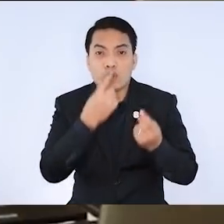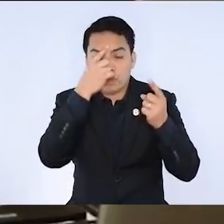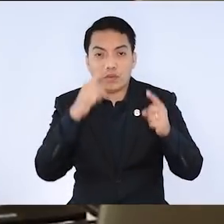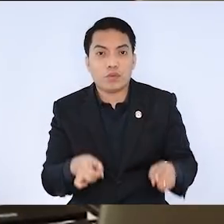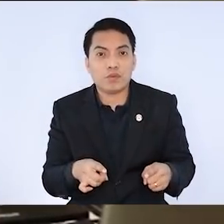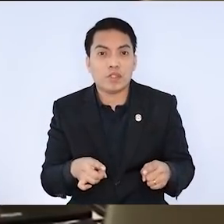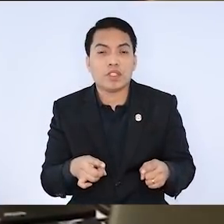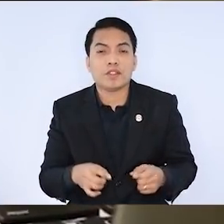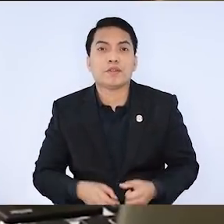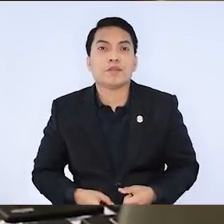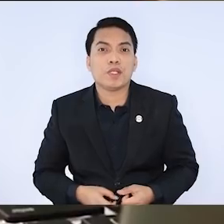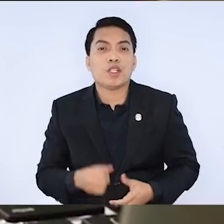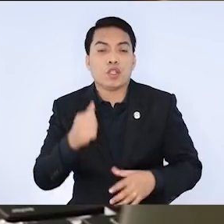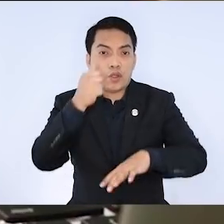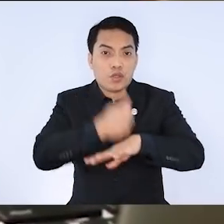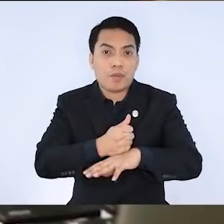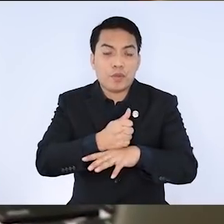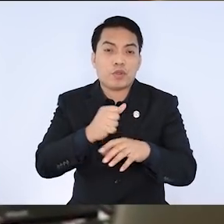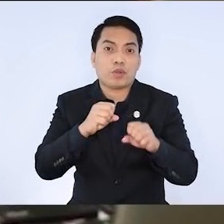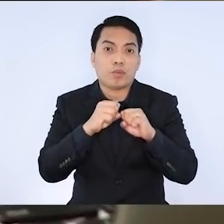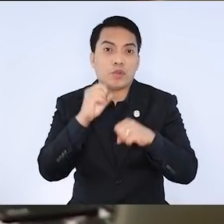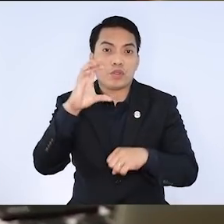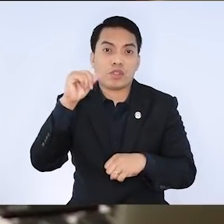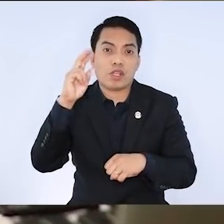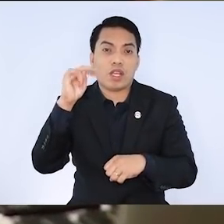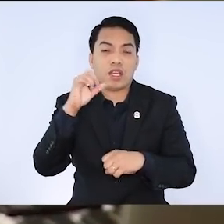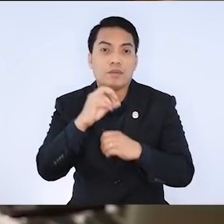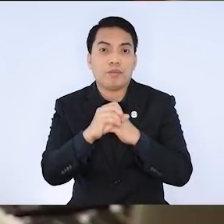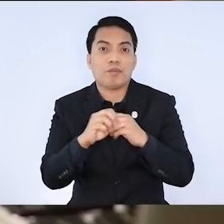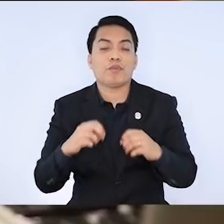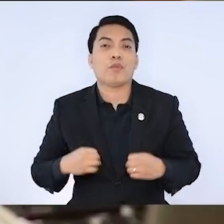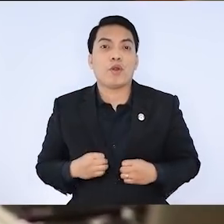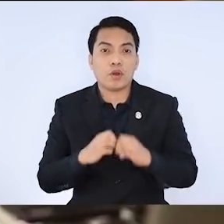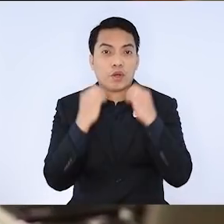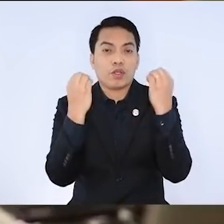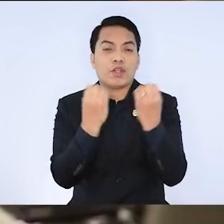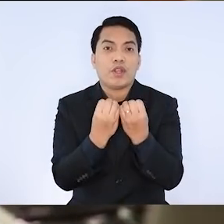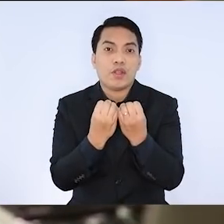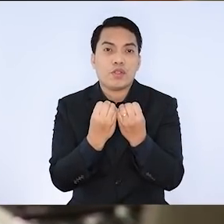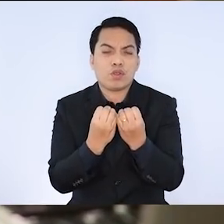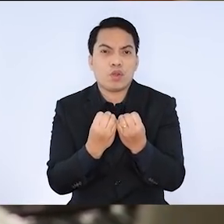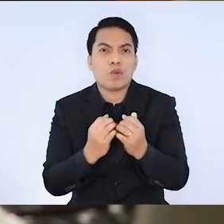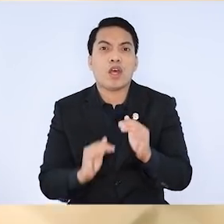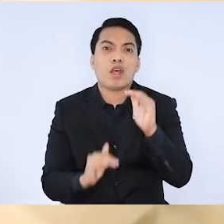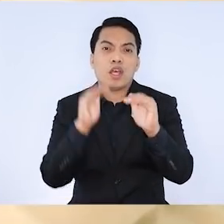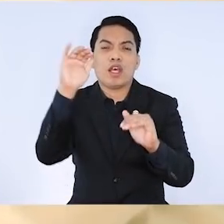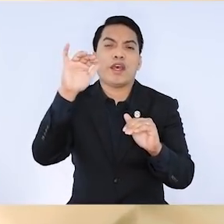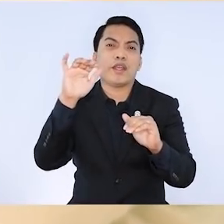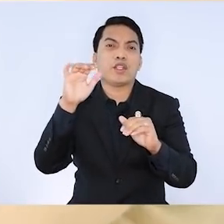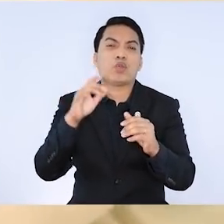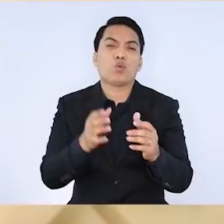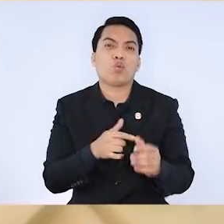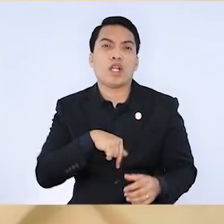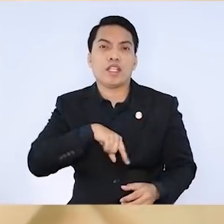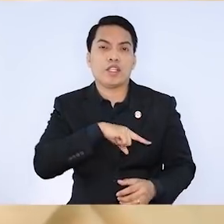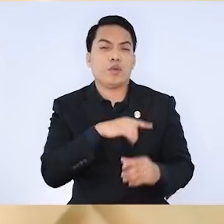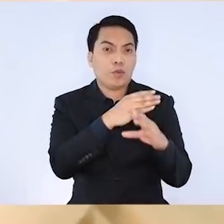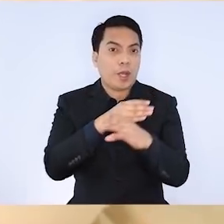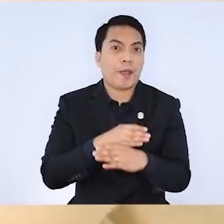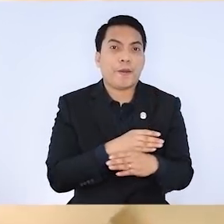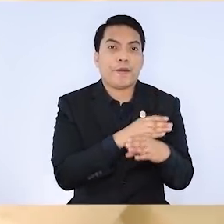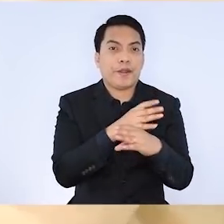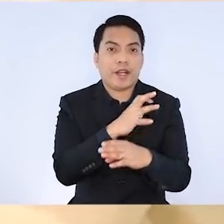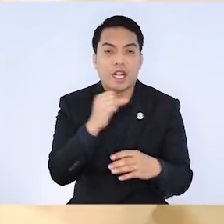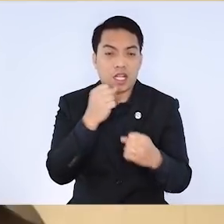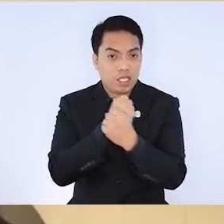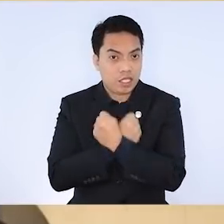na magawa po ng kapisanan ng scan ang isang matas na uri ng pagmamalasakit at pag-ibig sa ating